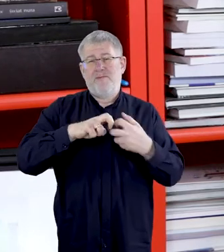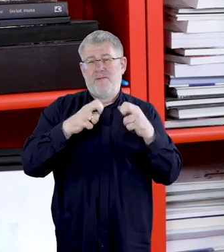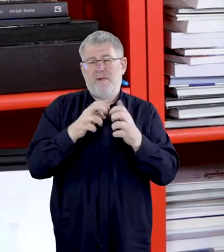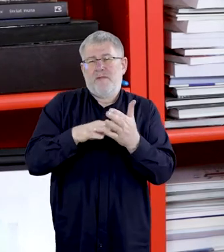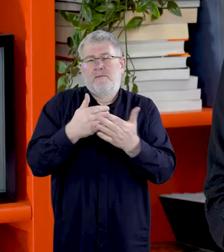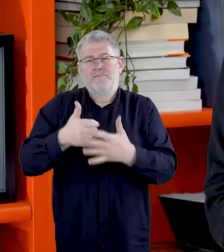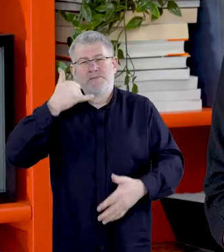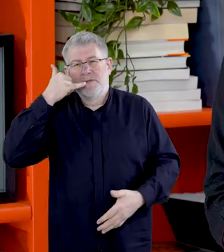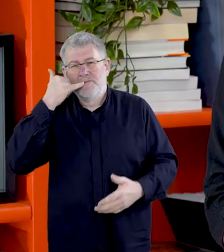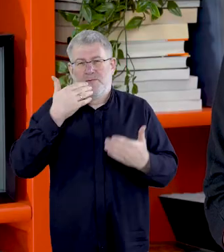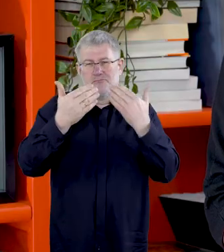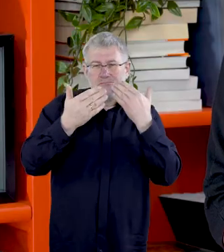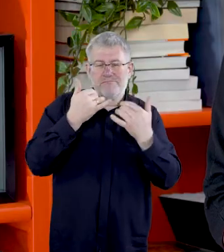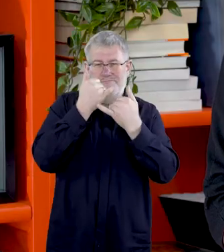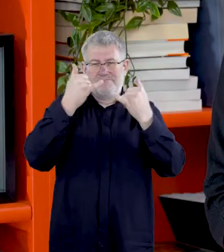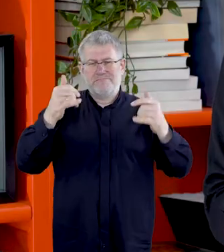przez telefon.